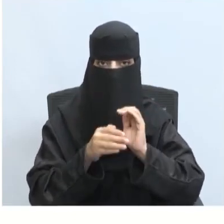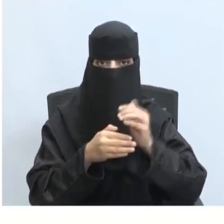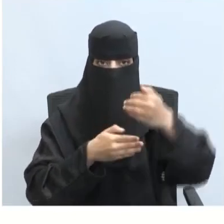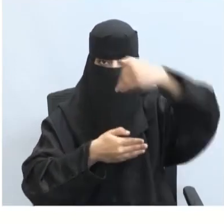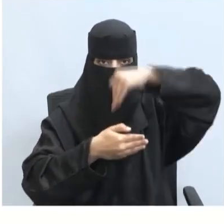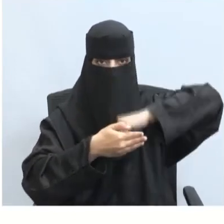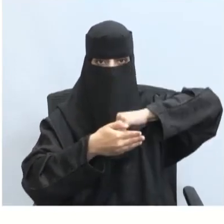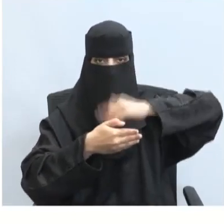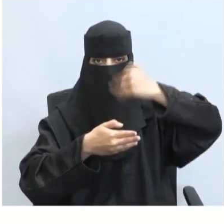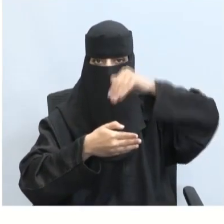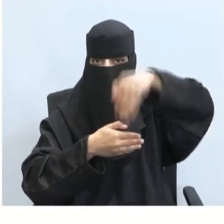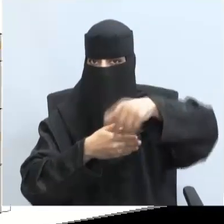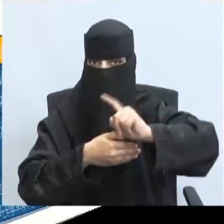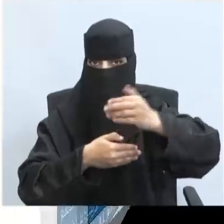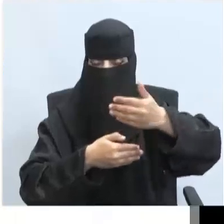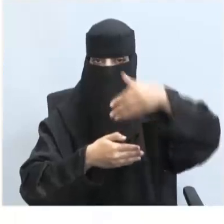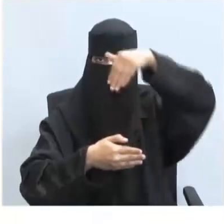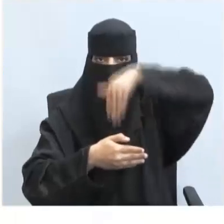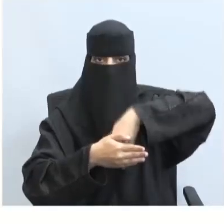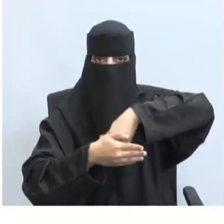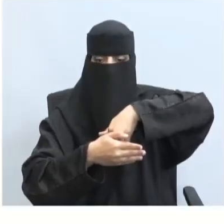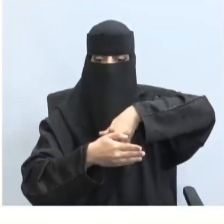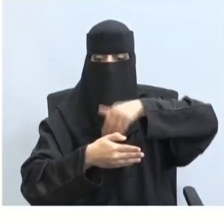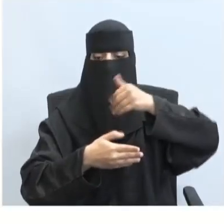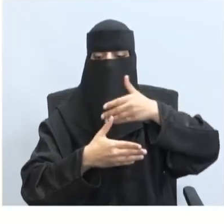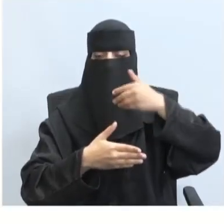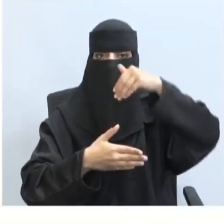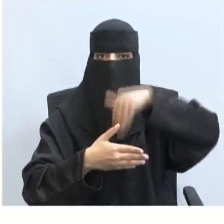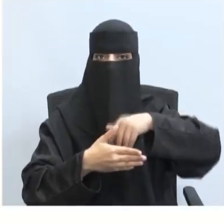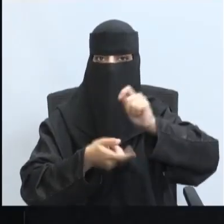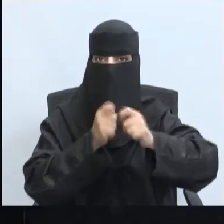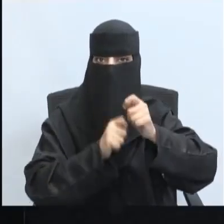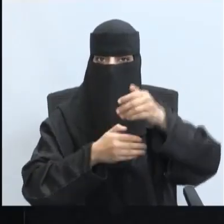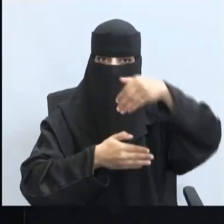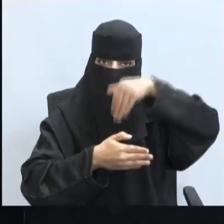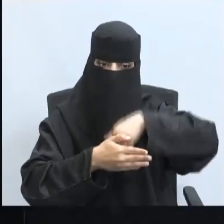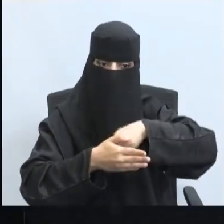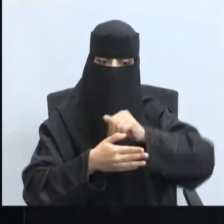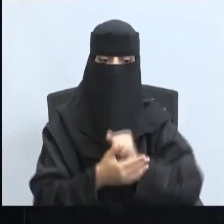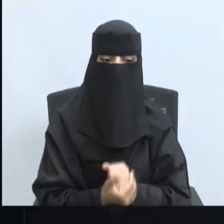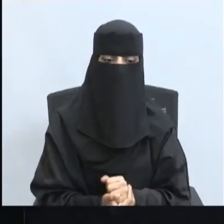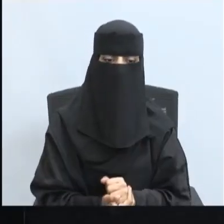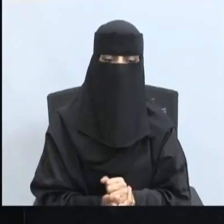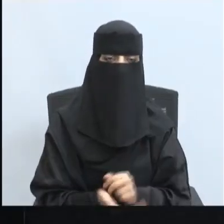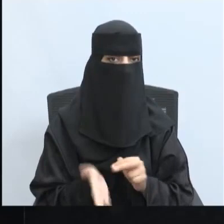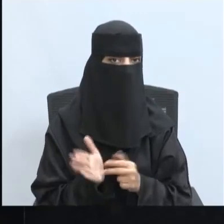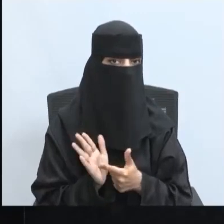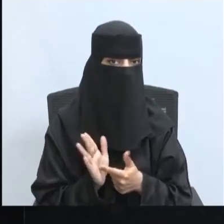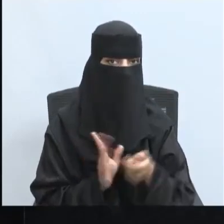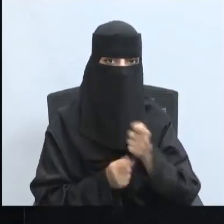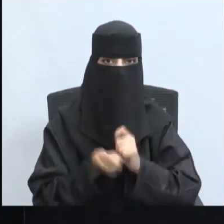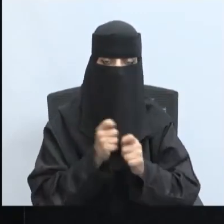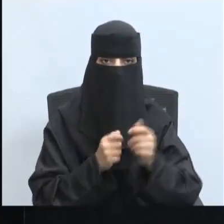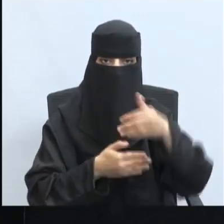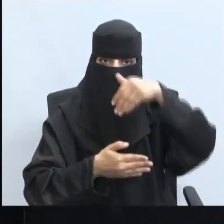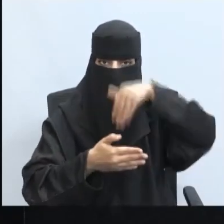الشبكيه الان الان الصوره لم تتكون على الشبكيه ولكنها تكونت خلف الشبكيه لماذا تكونت